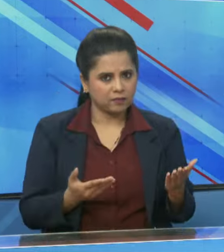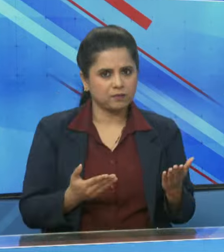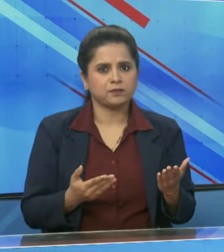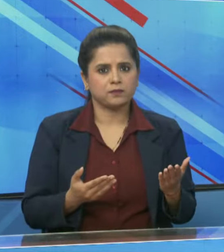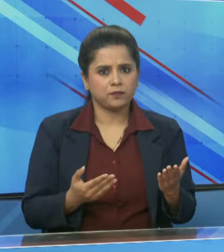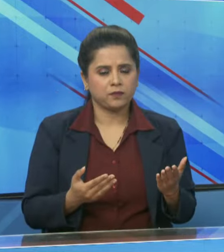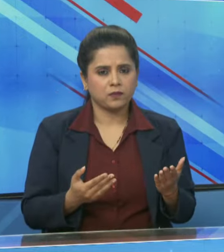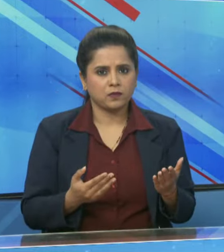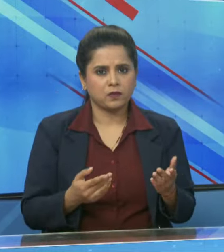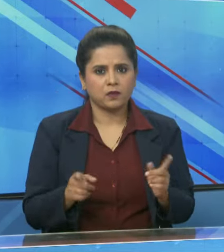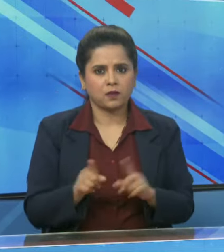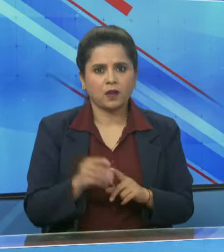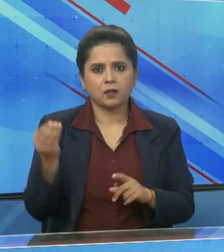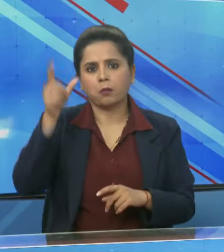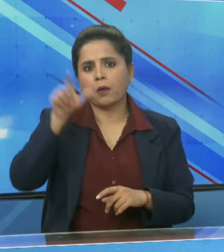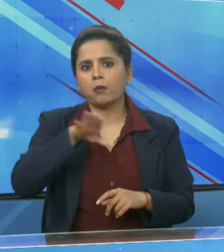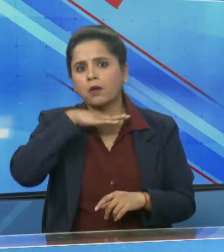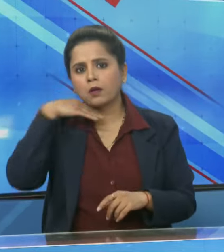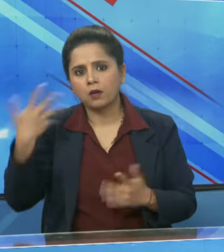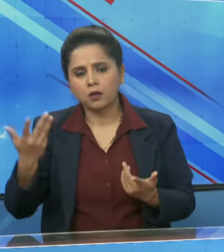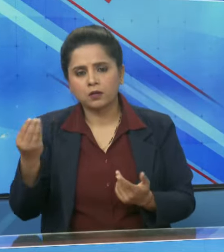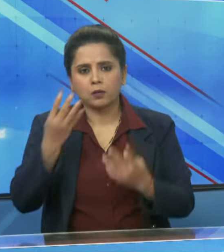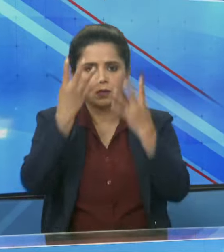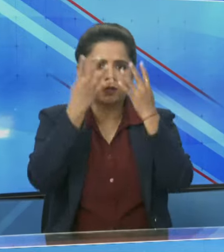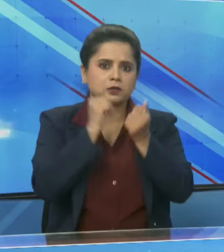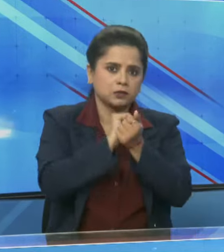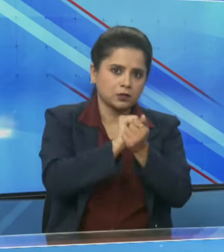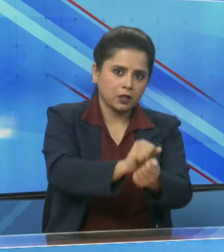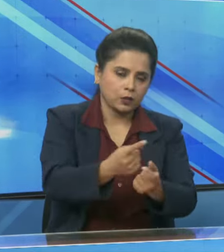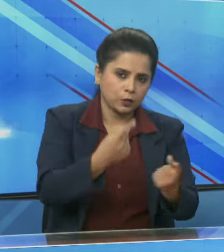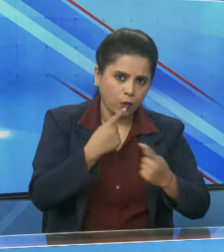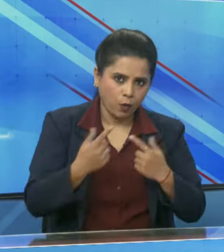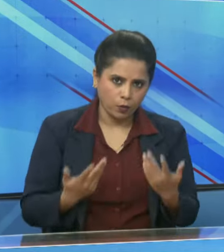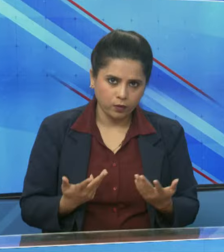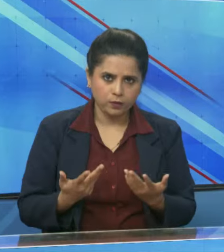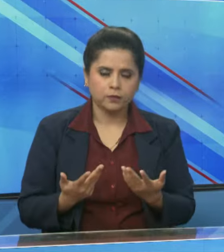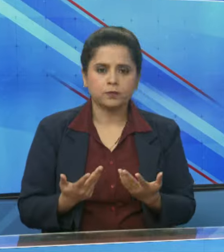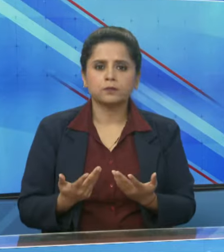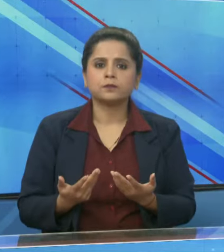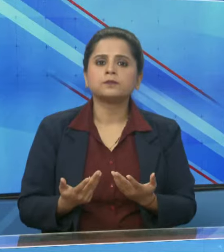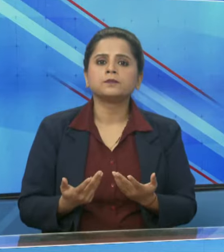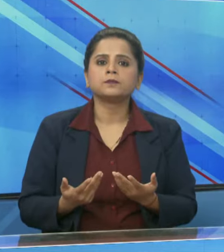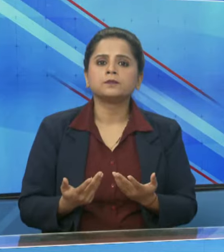कि कोई मरने की बात कर रहा है, कोई जेल में जाने की बात कर रहा है।